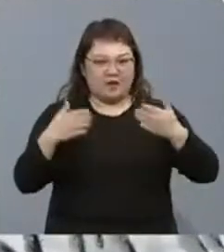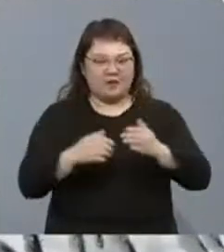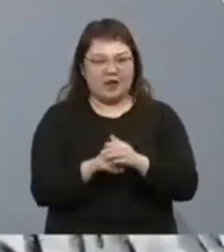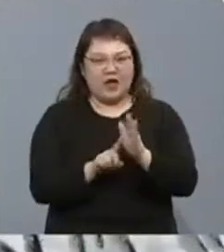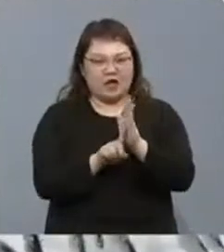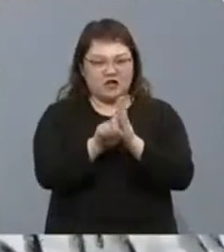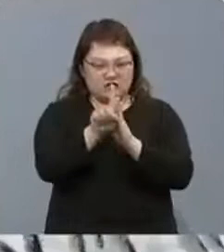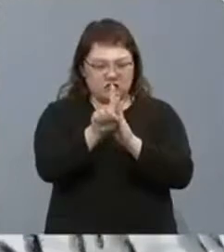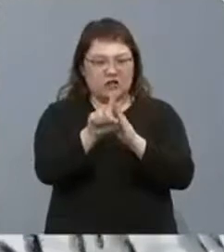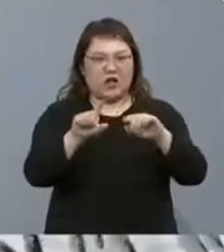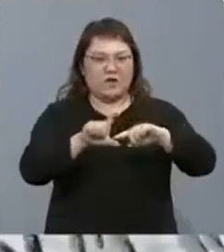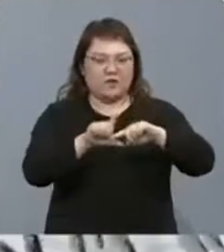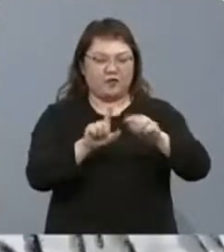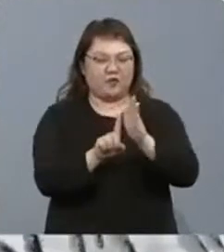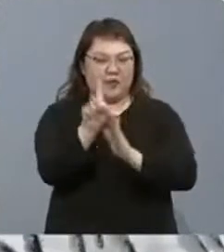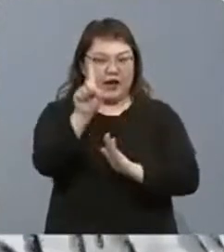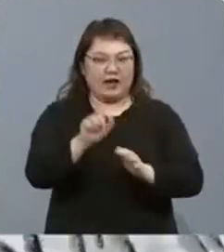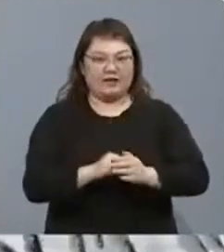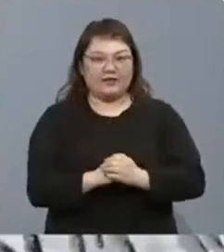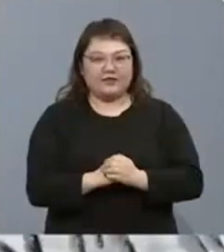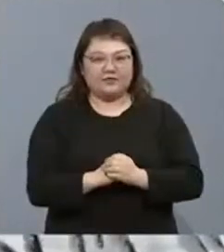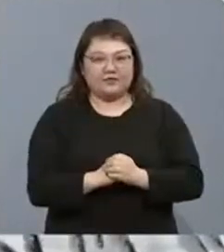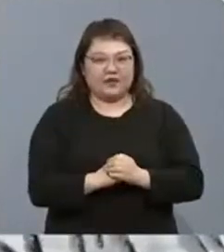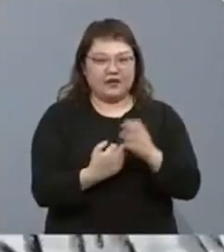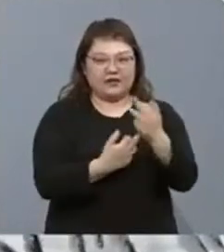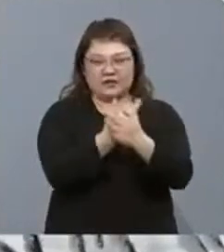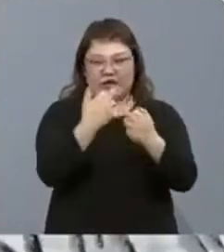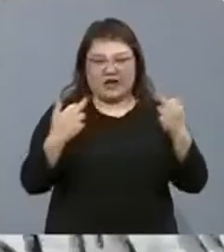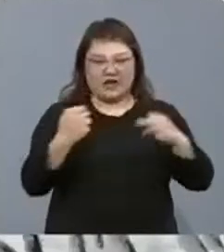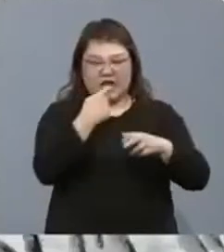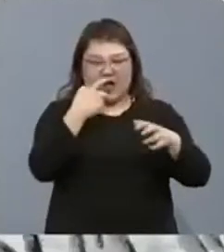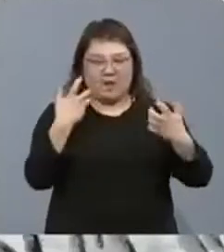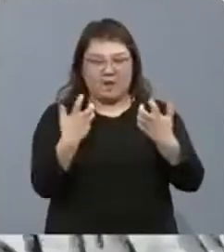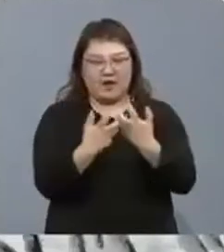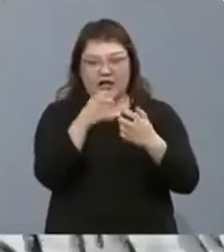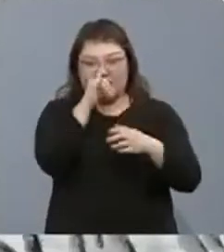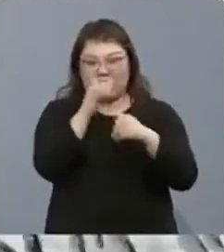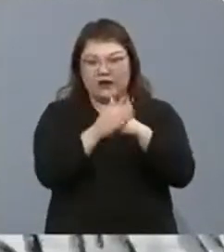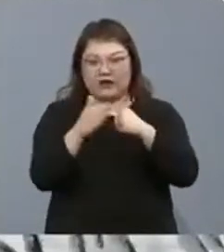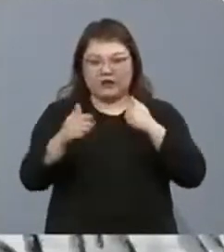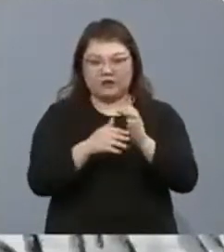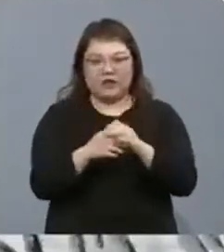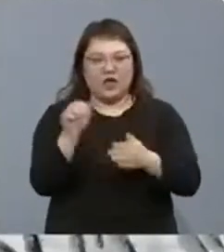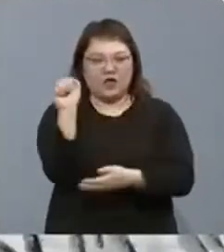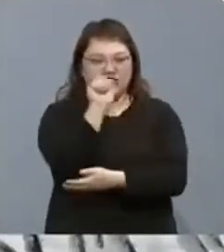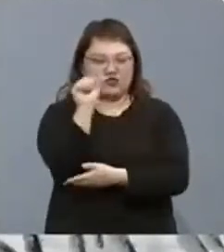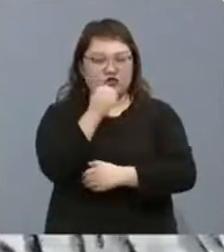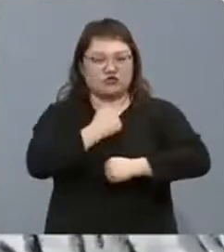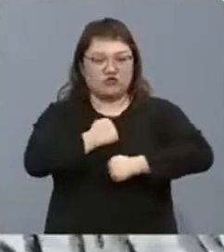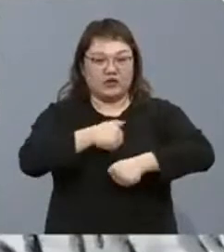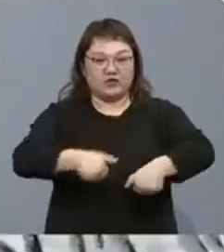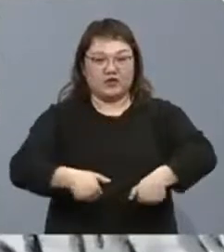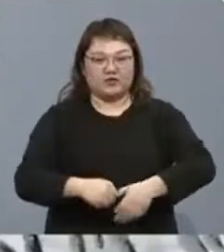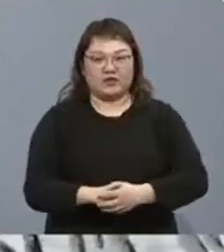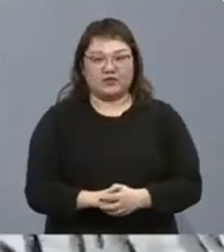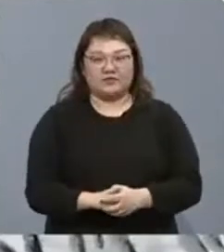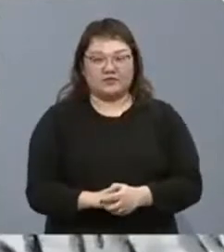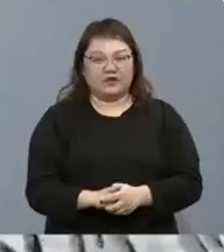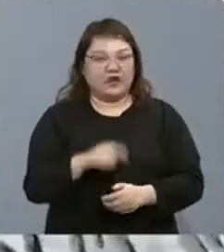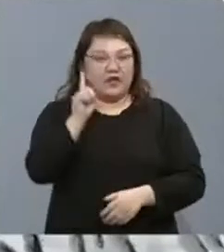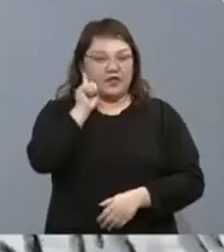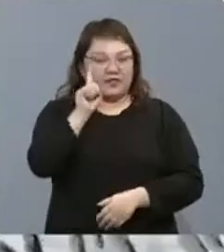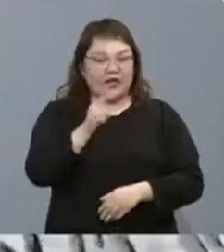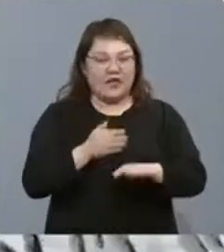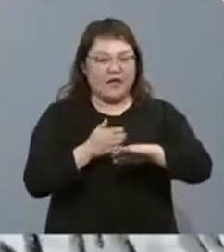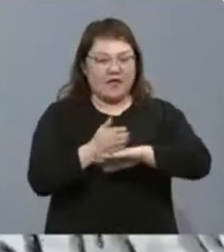평년 수준을 크게 웃돌고 했는데요 다만 상단 도로는 얼어 붙은 곳이 있어 교통안전에 각별히 위 하셔야겠습니다 내일